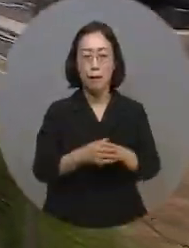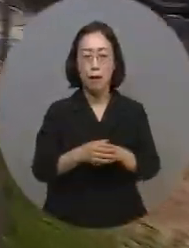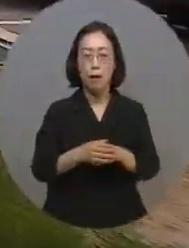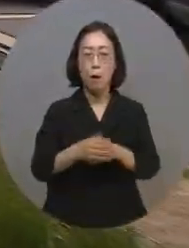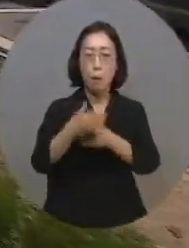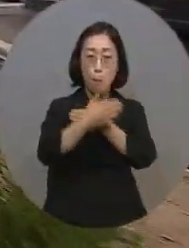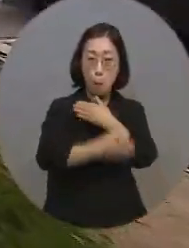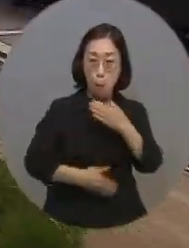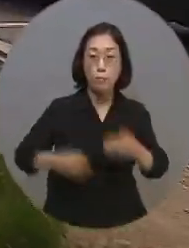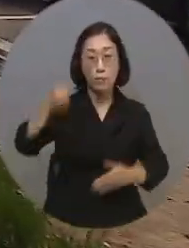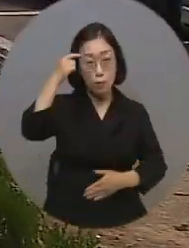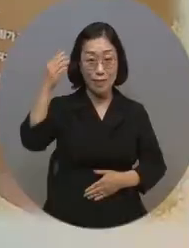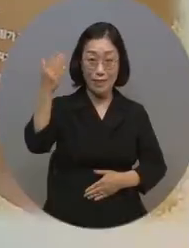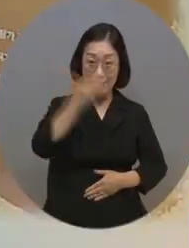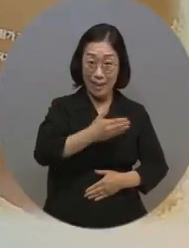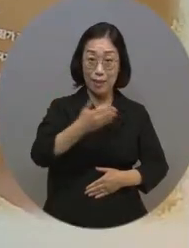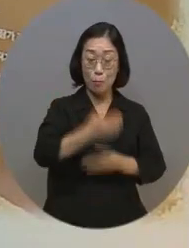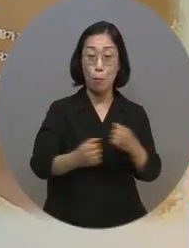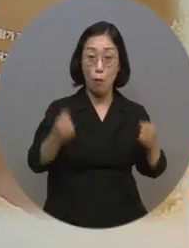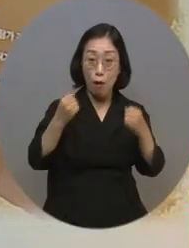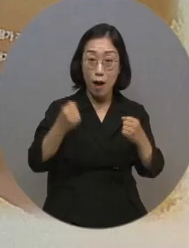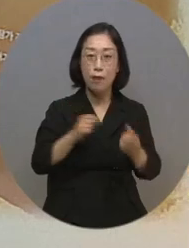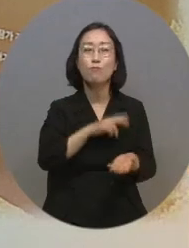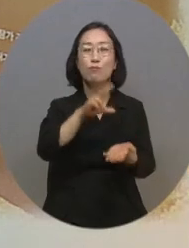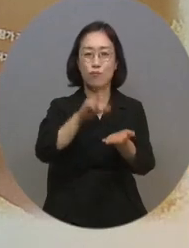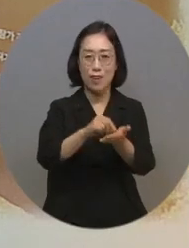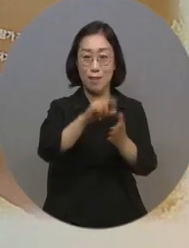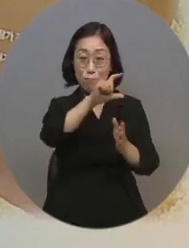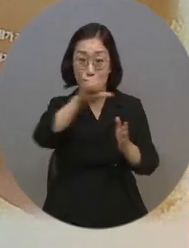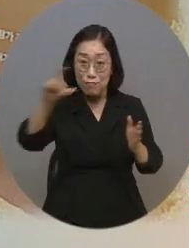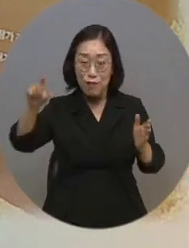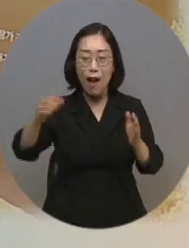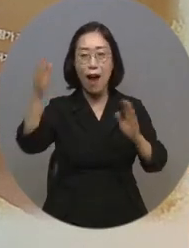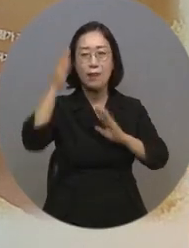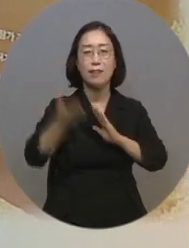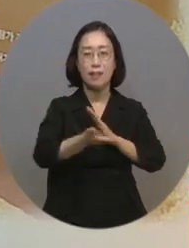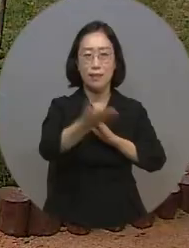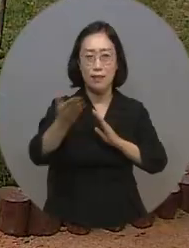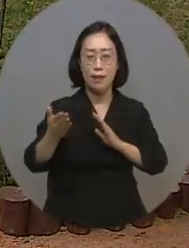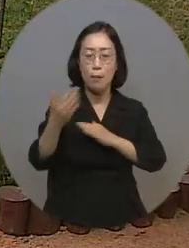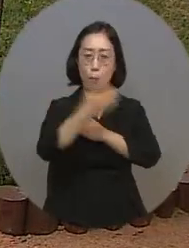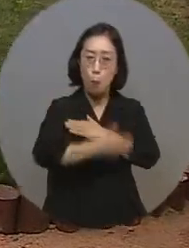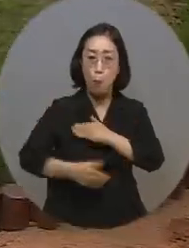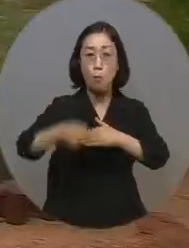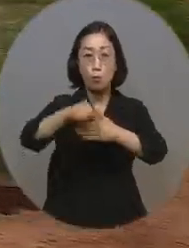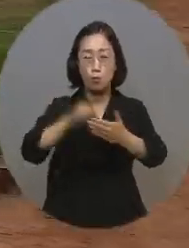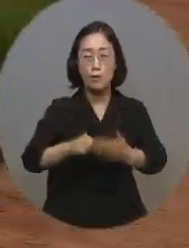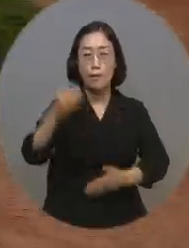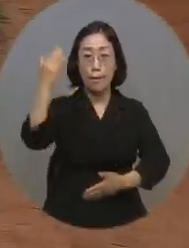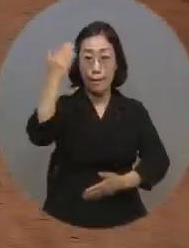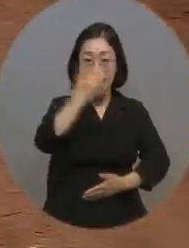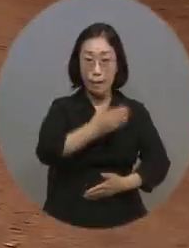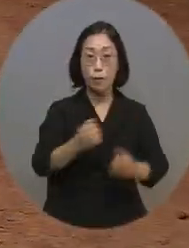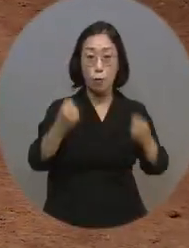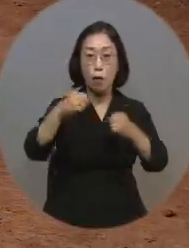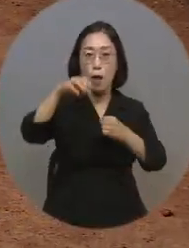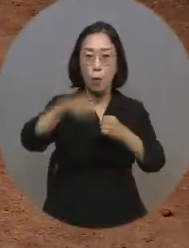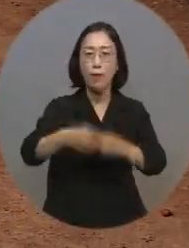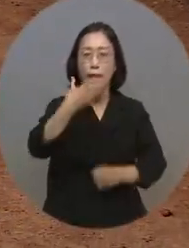바디라는 슬로건을 갖고 조성된 맨발 걷기 황토길이 학생들에게 건강한 몸과 마음을 위한 행복한